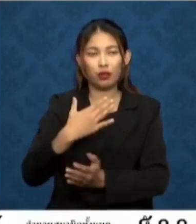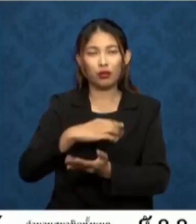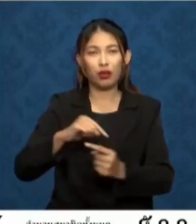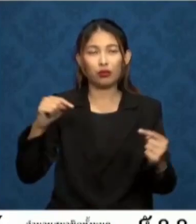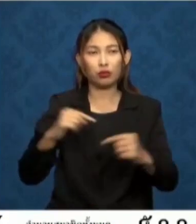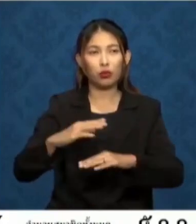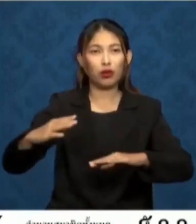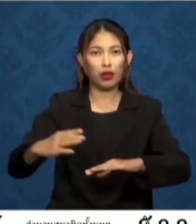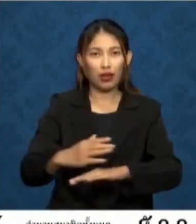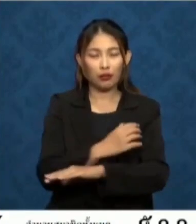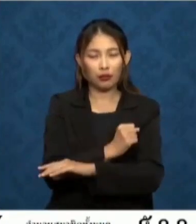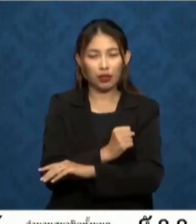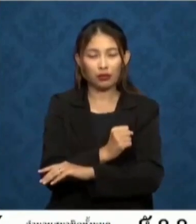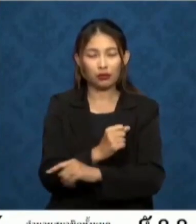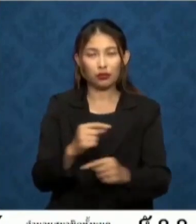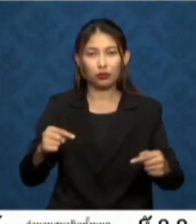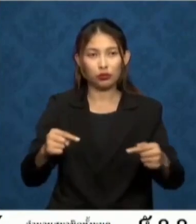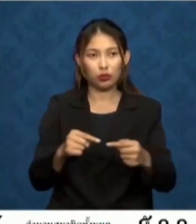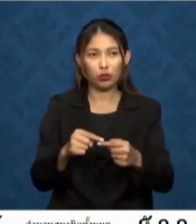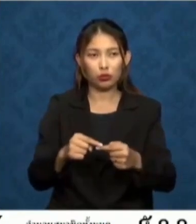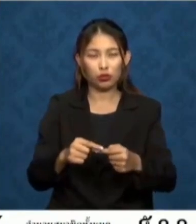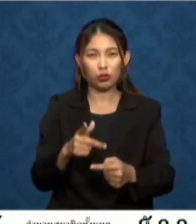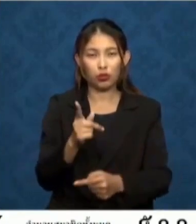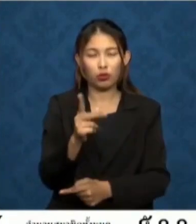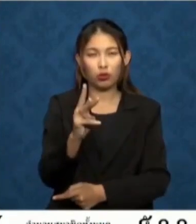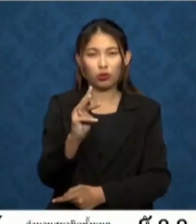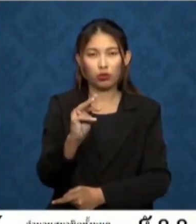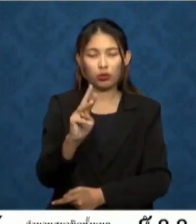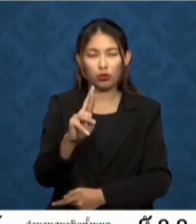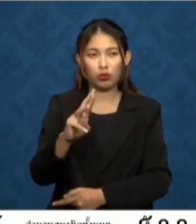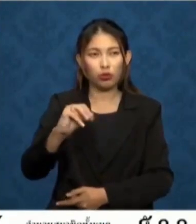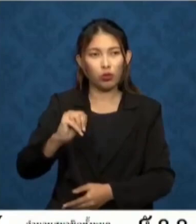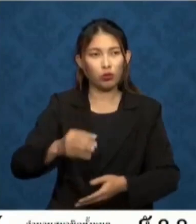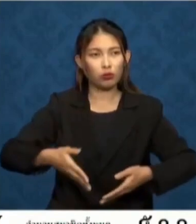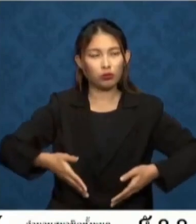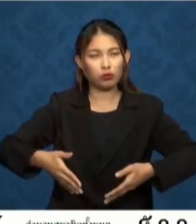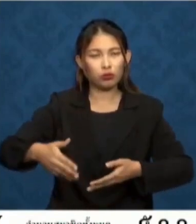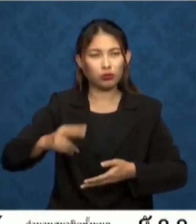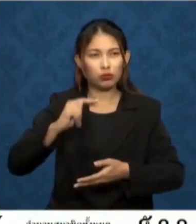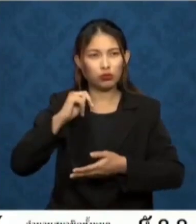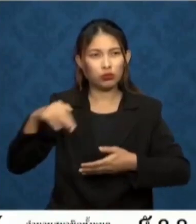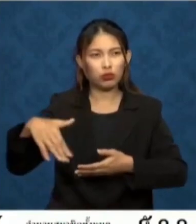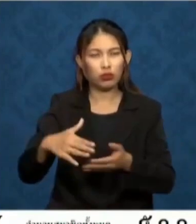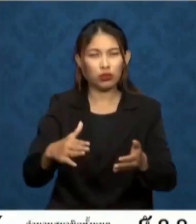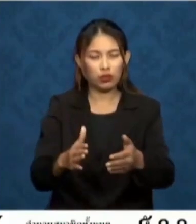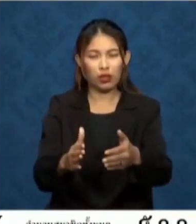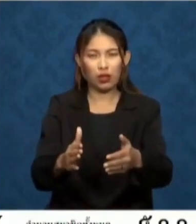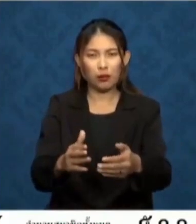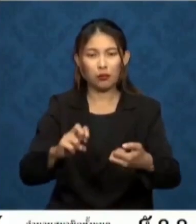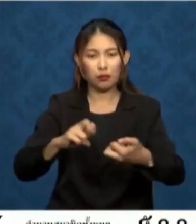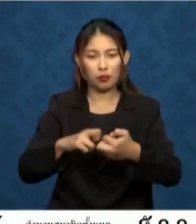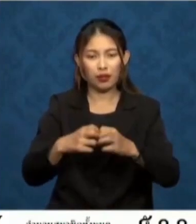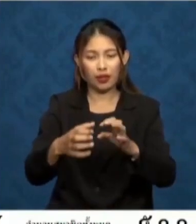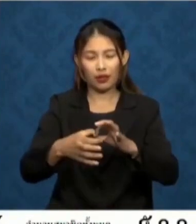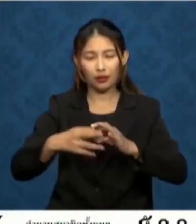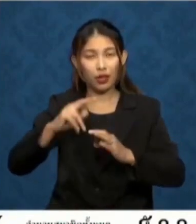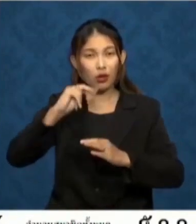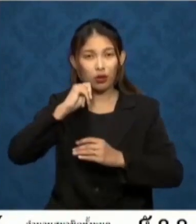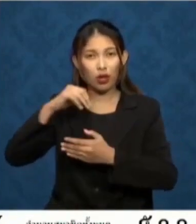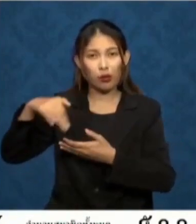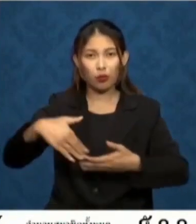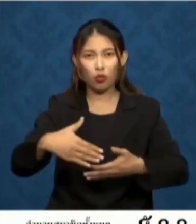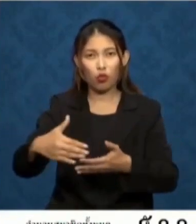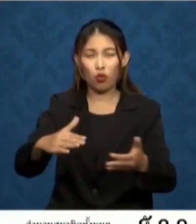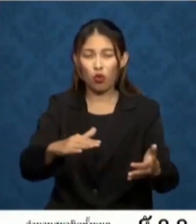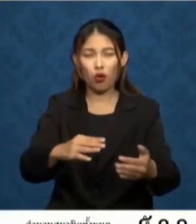าที่ของกรมเจ้าท่าในการดูแลบริหารจัดการปัญหาคูคลองร่องน้ำและชาย